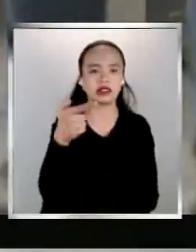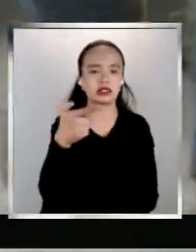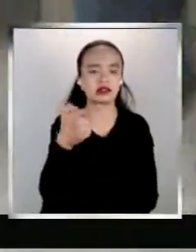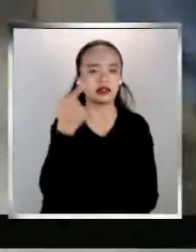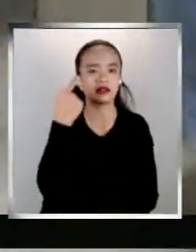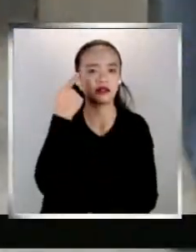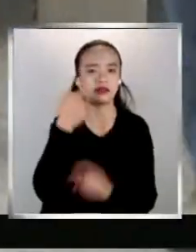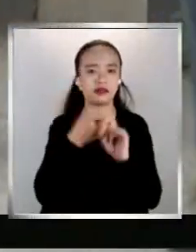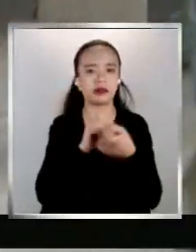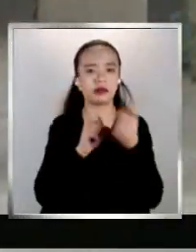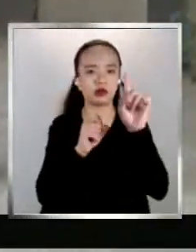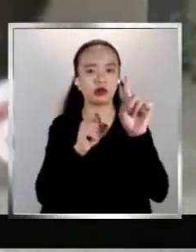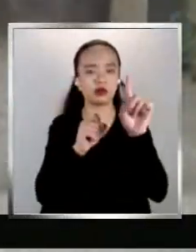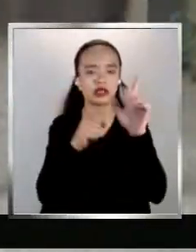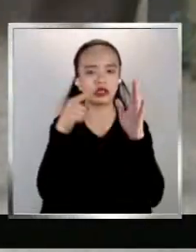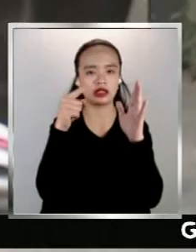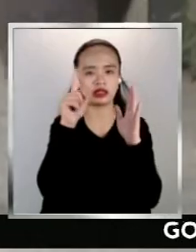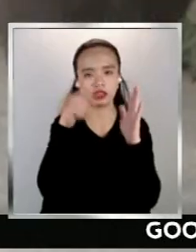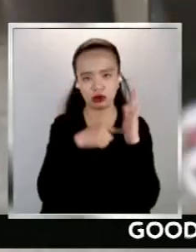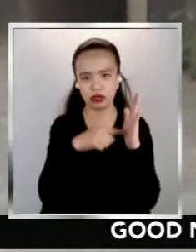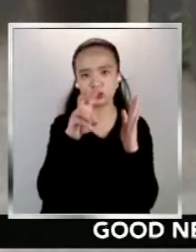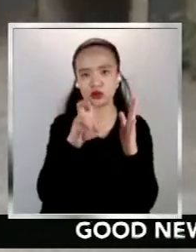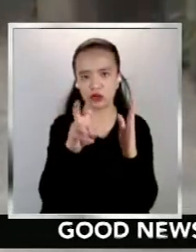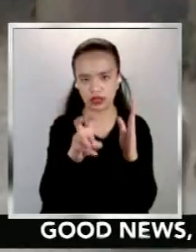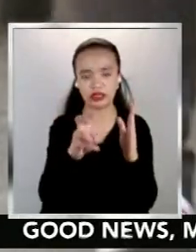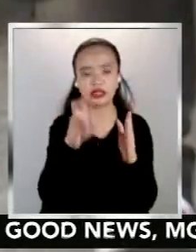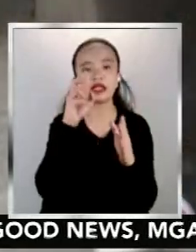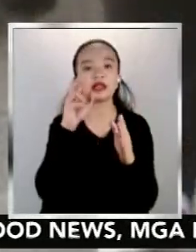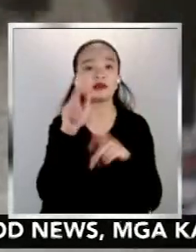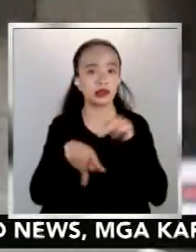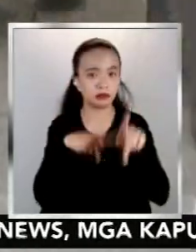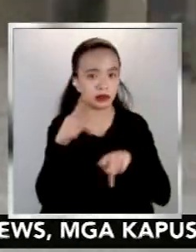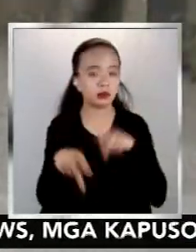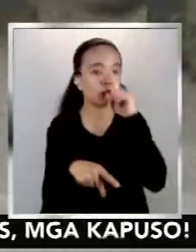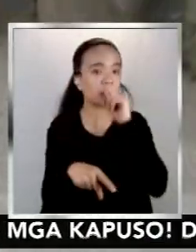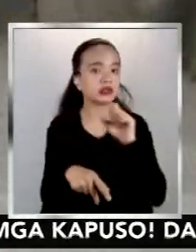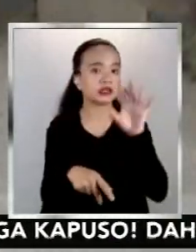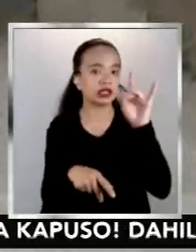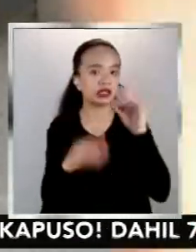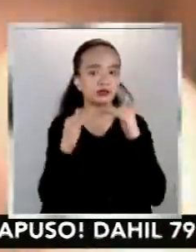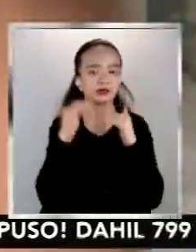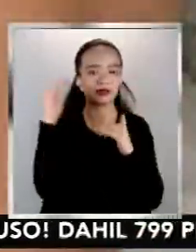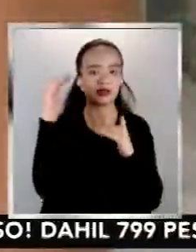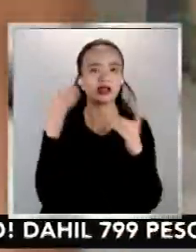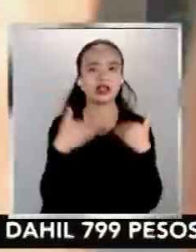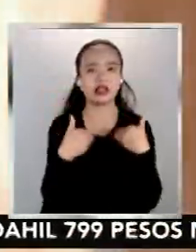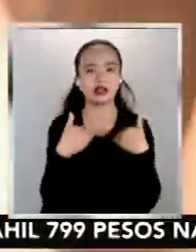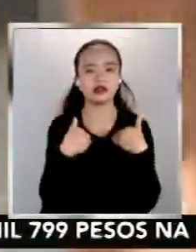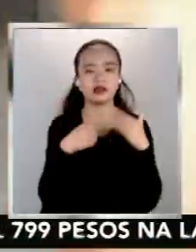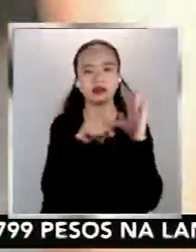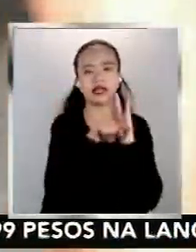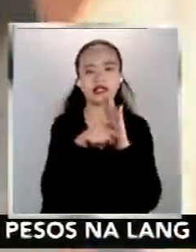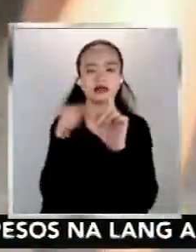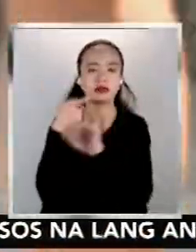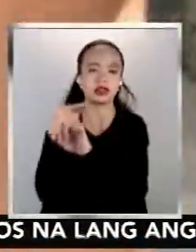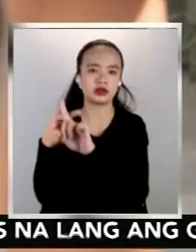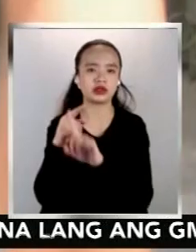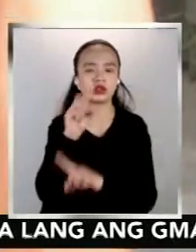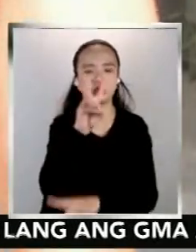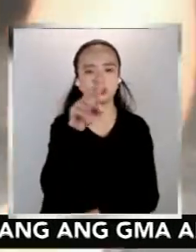na mga Pilipinong edad 18 pataas at may margin of error na plus or minus 2.8%.